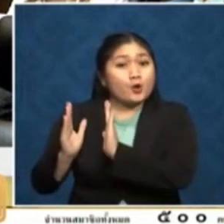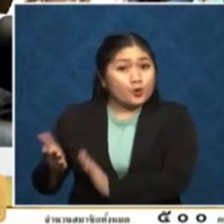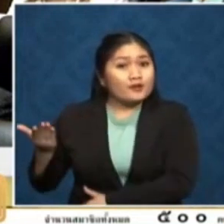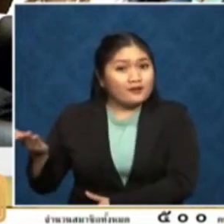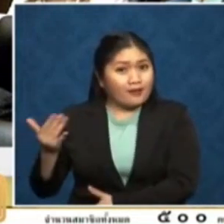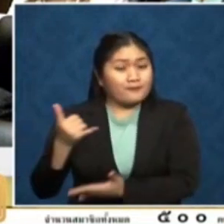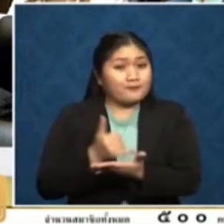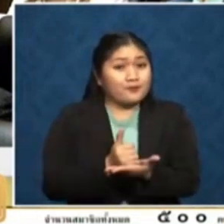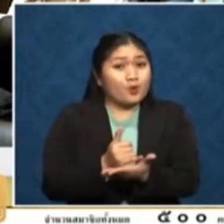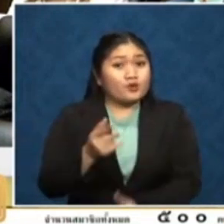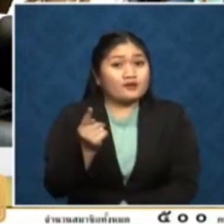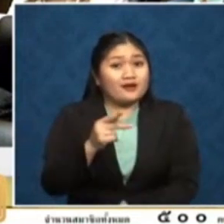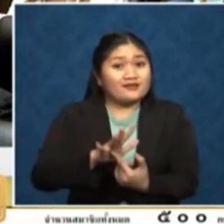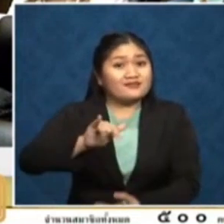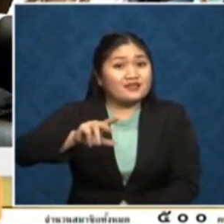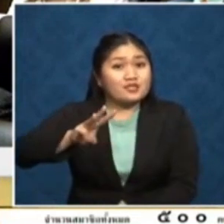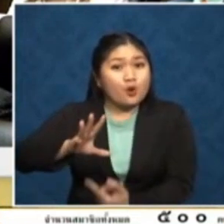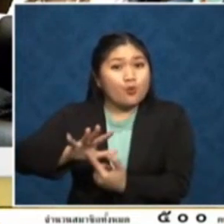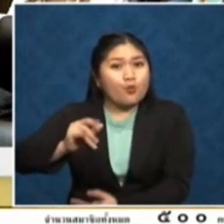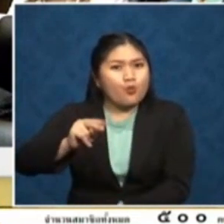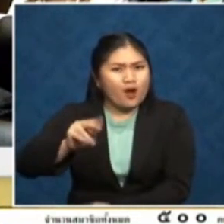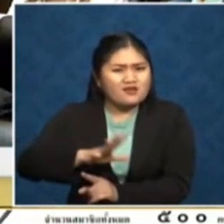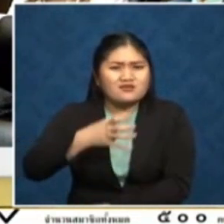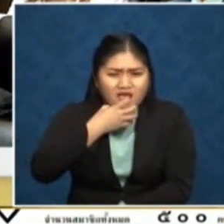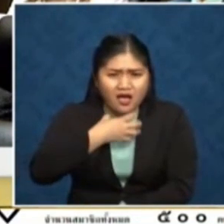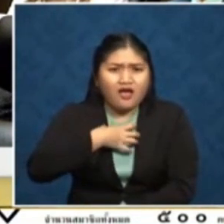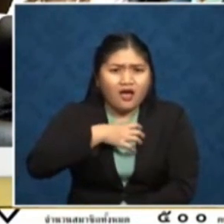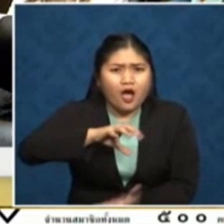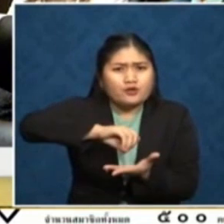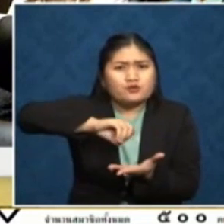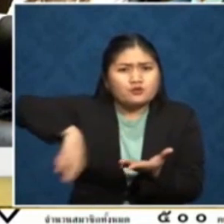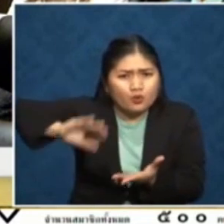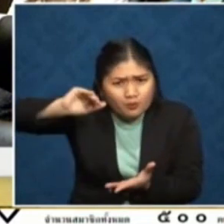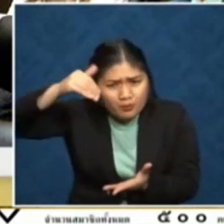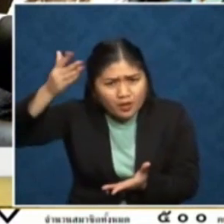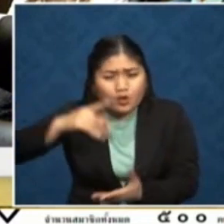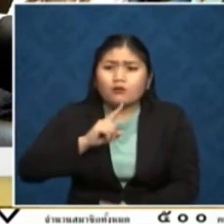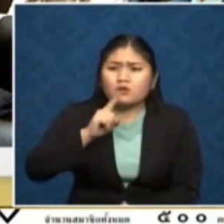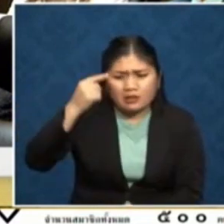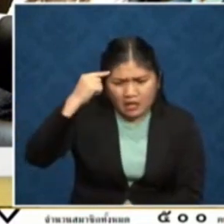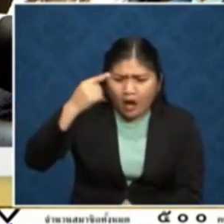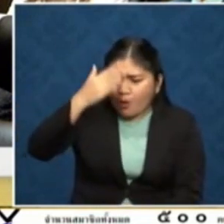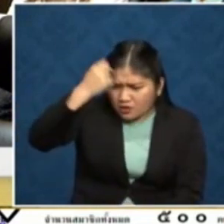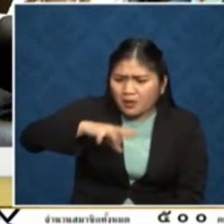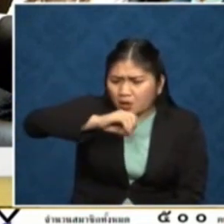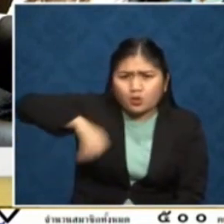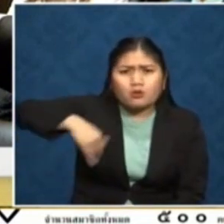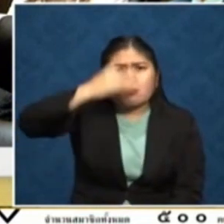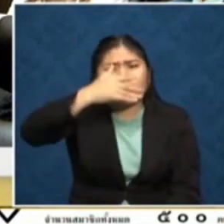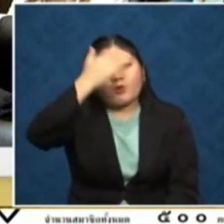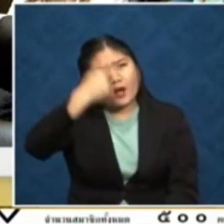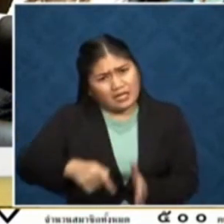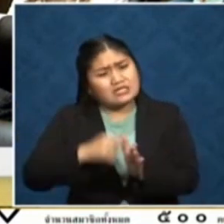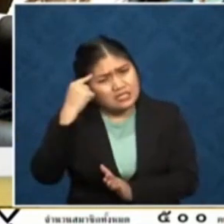าการที่จะเสนอกฎหมายนี้อยากให้ผู้เสนอคือคุณธัญวัฒน์กมลวงวัฒน์เนี่ยได้ถ